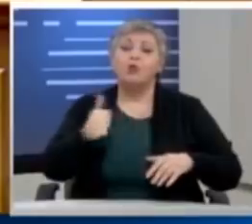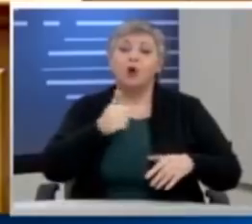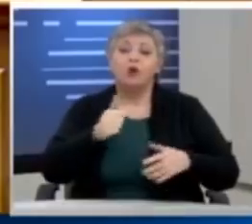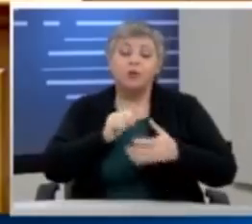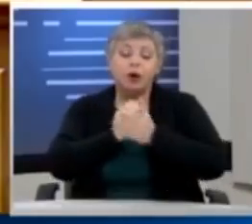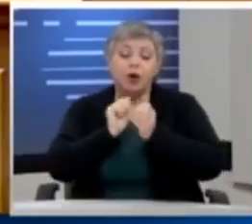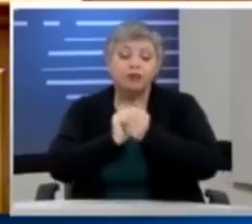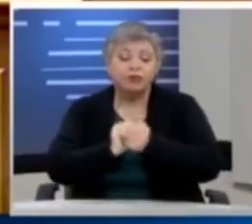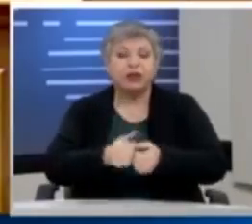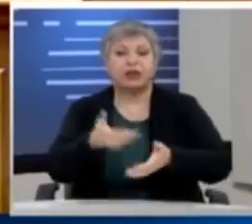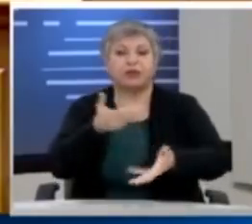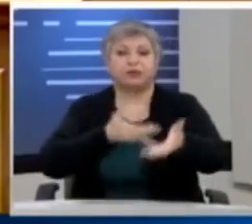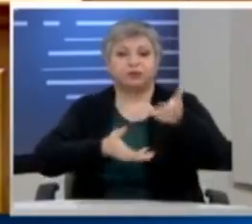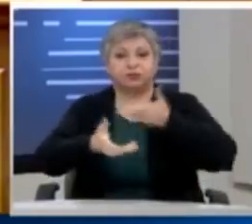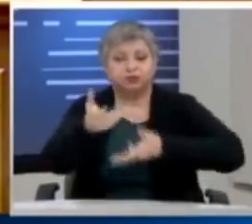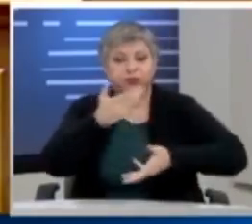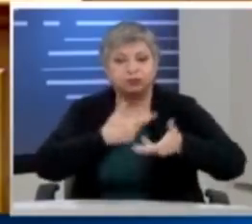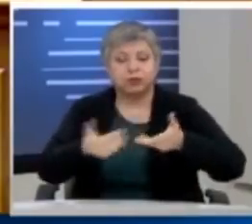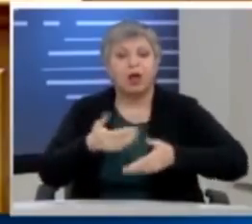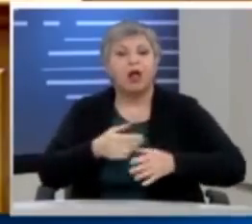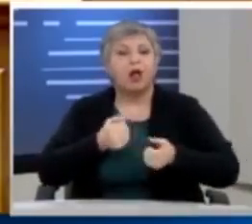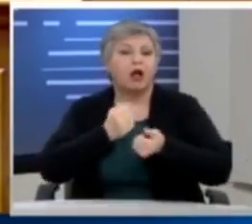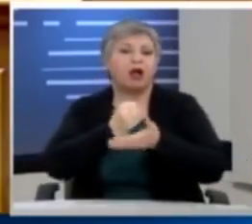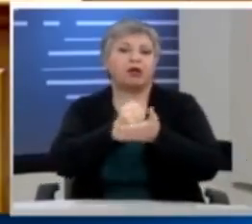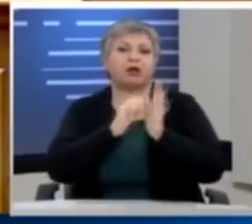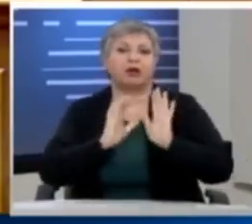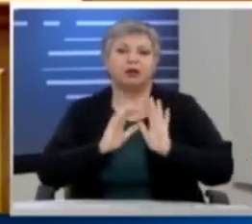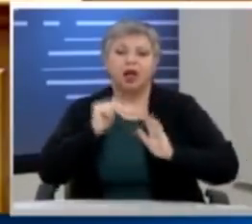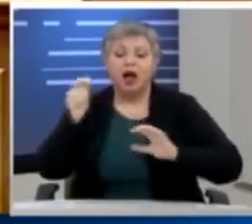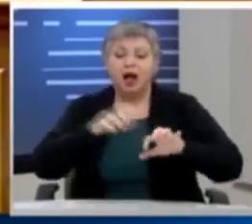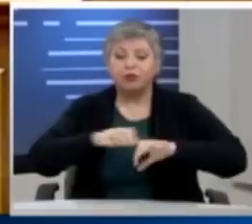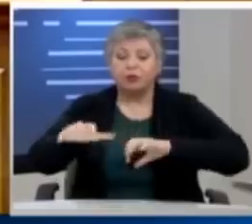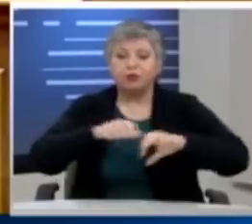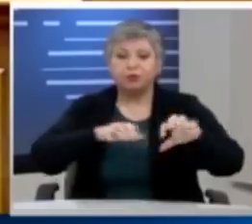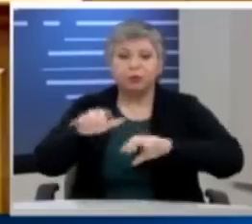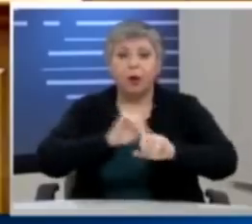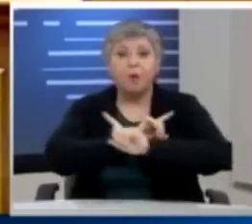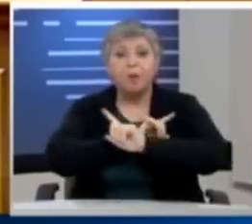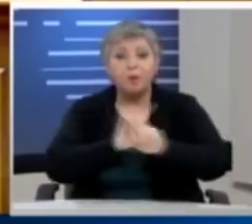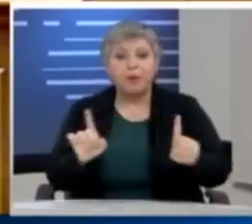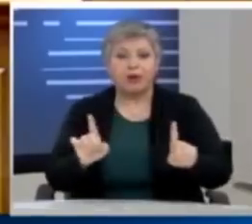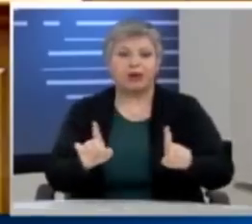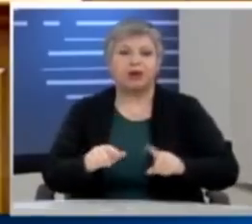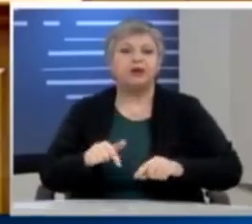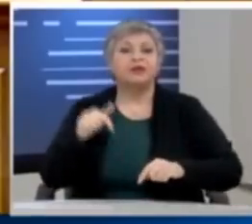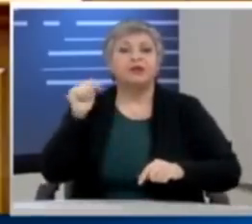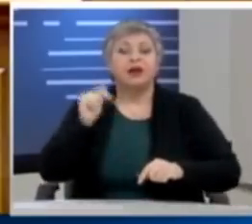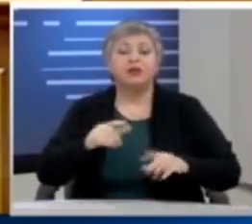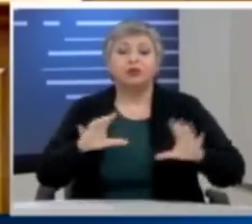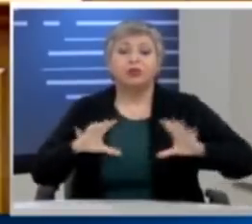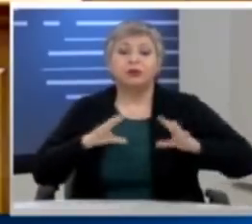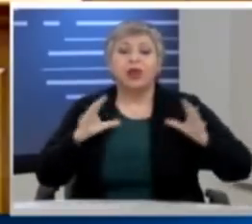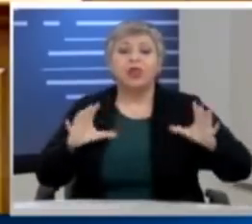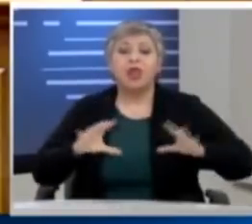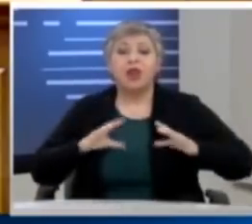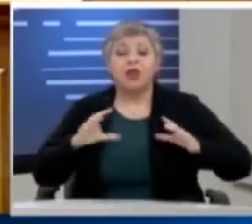αλληλεγγύη, βρίσκεται μακριά από την υπεριαλιστική πολιτική του διέρη και βασίλευε, βρίσκεται μακριά και έξω